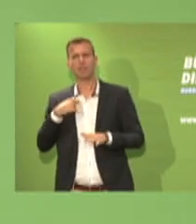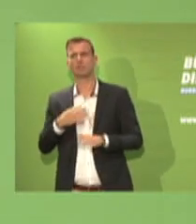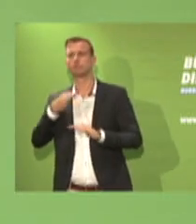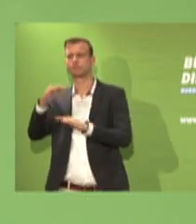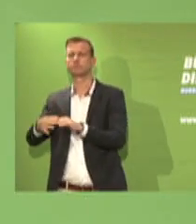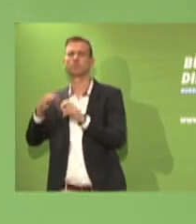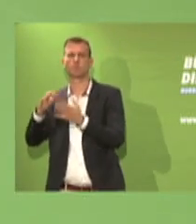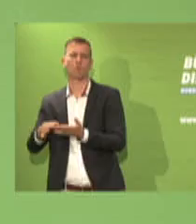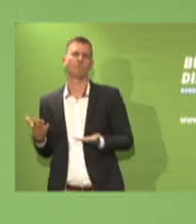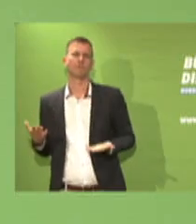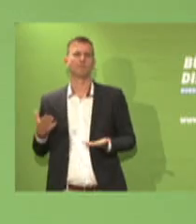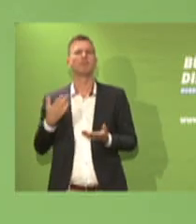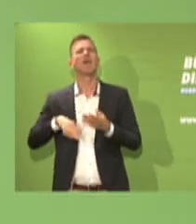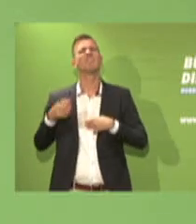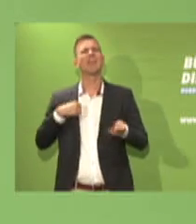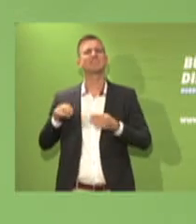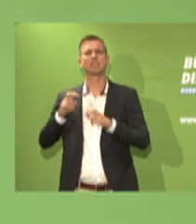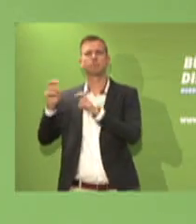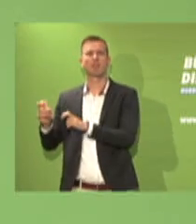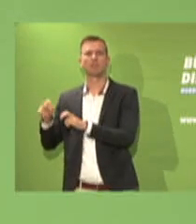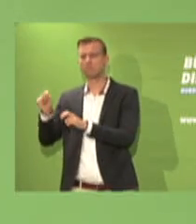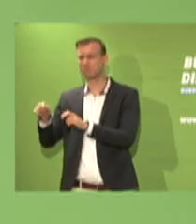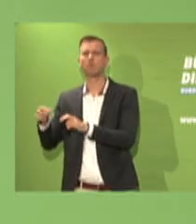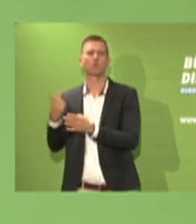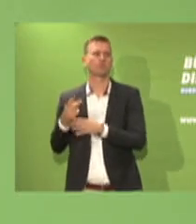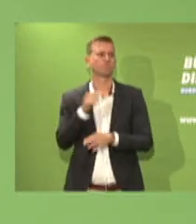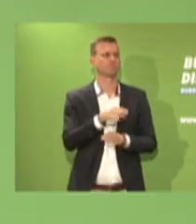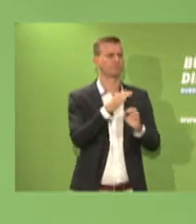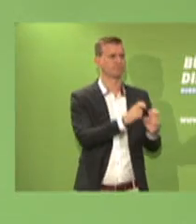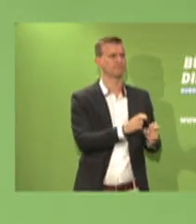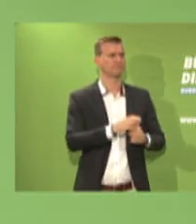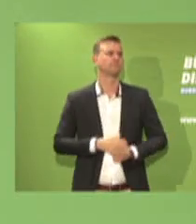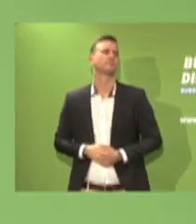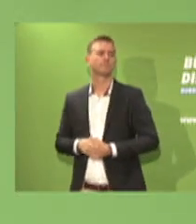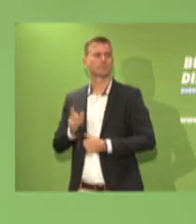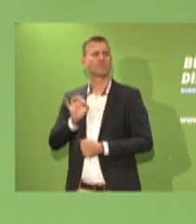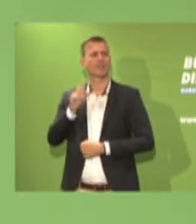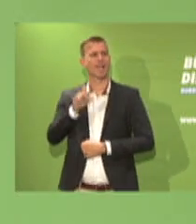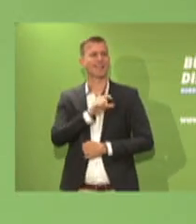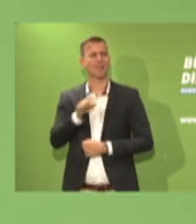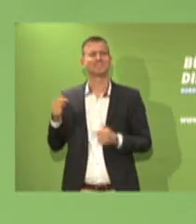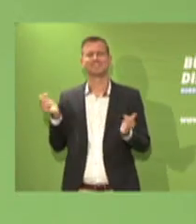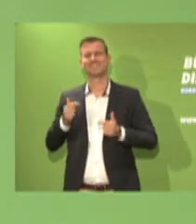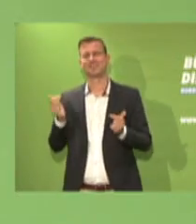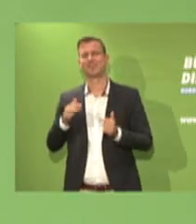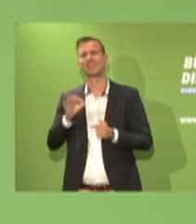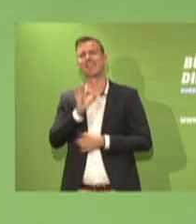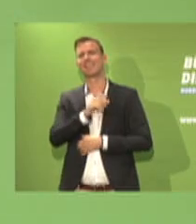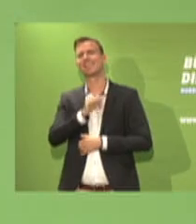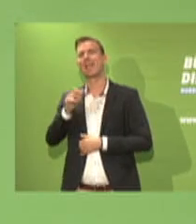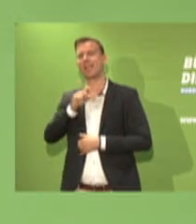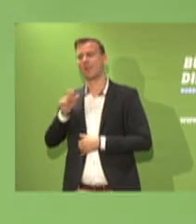Niederlassungsmodelle, flexiblere Sitze. Und das gilt auch ganz besonders für die Krankenhausversorgung. Nicht jedes Krankenhaus muss alles